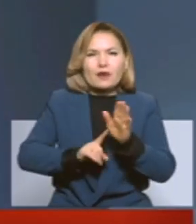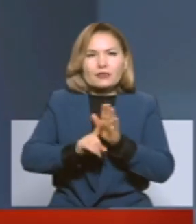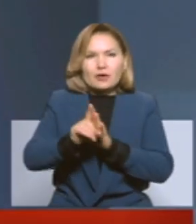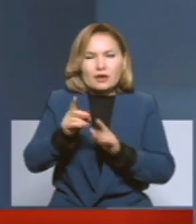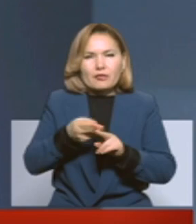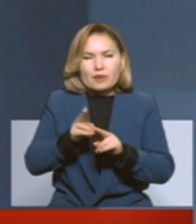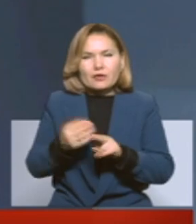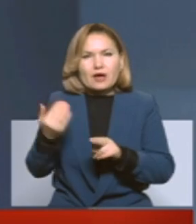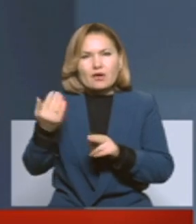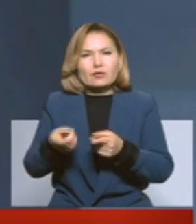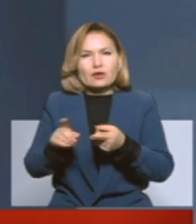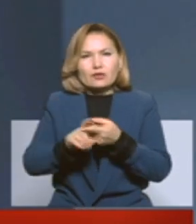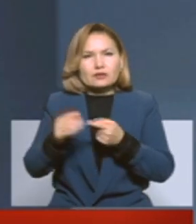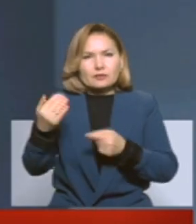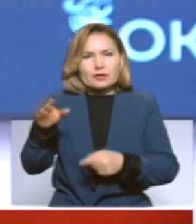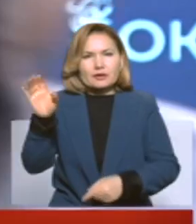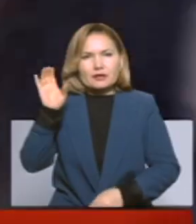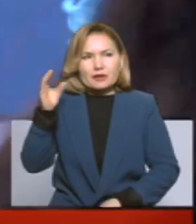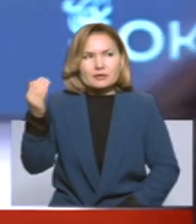Соған қосылайық.